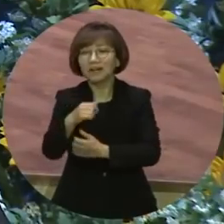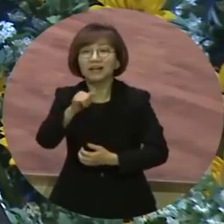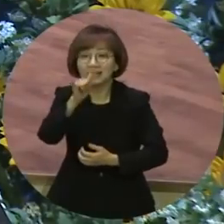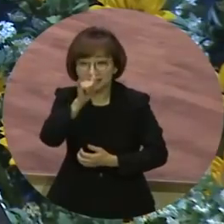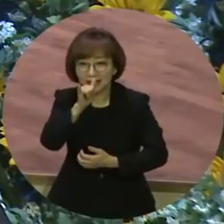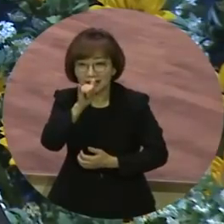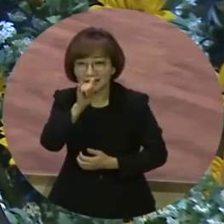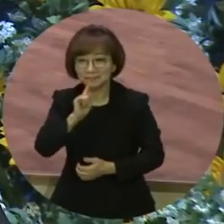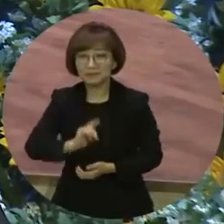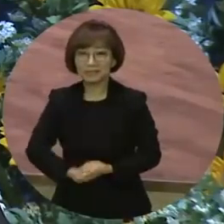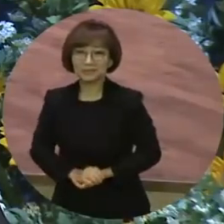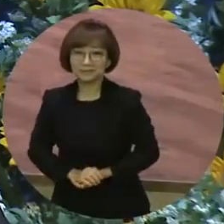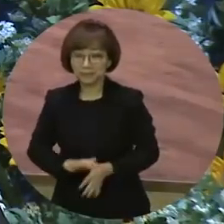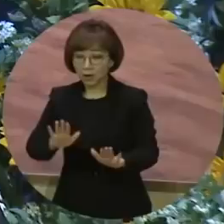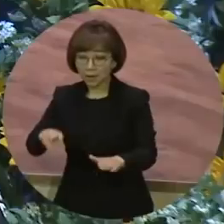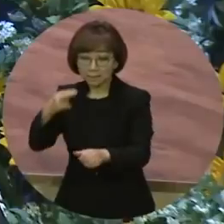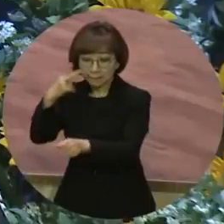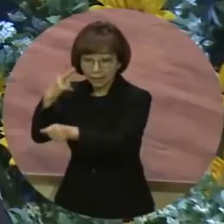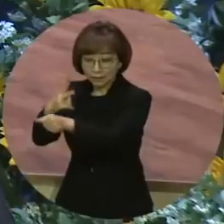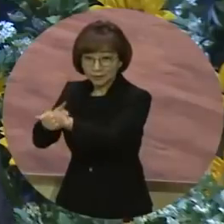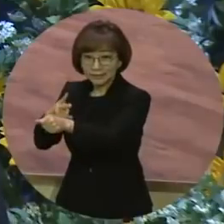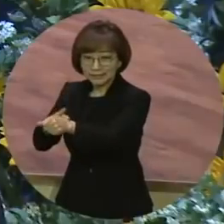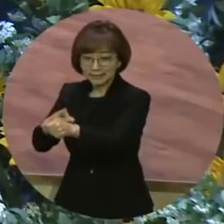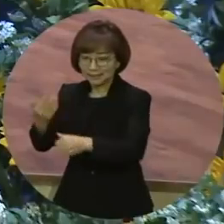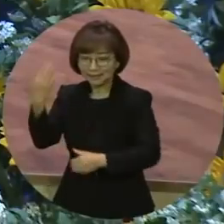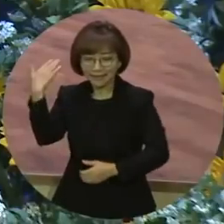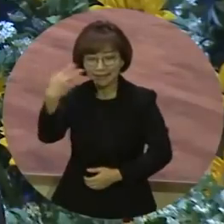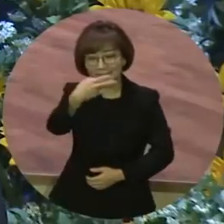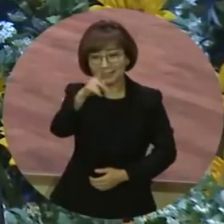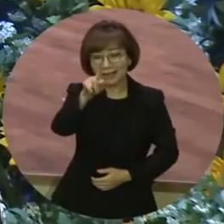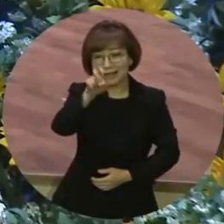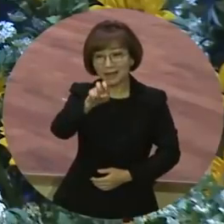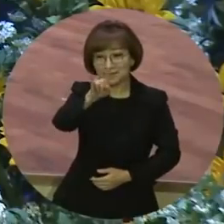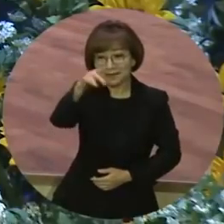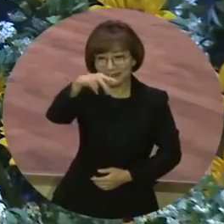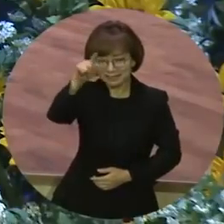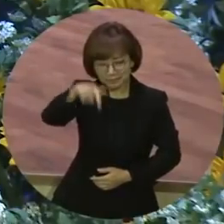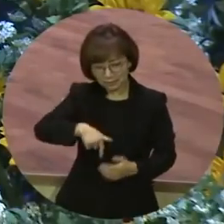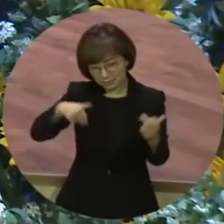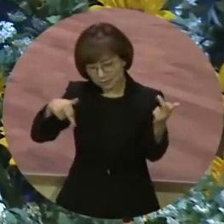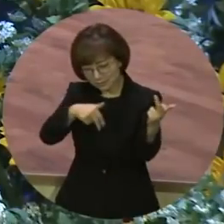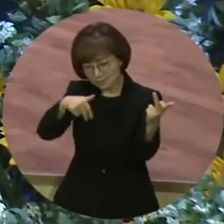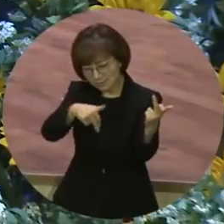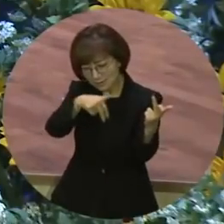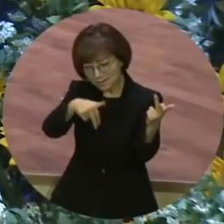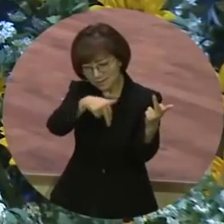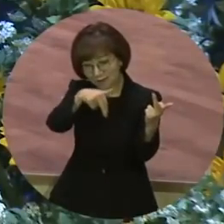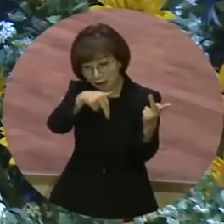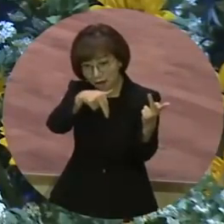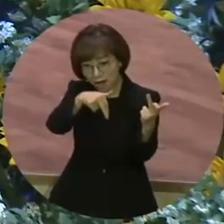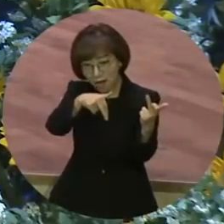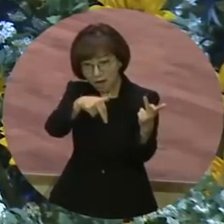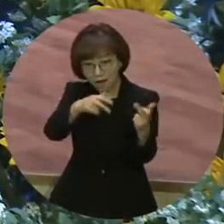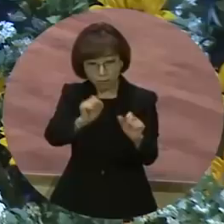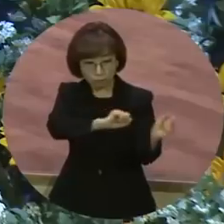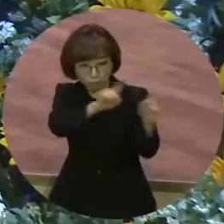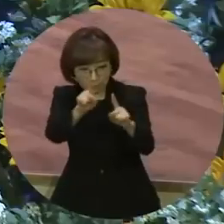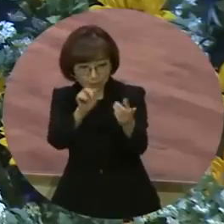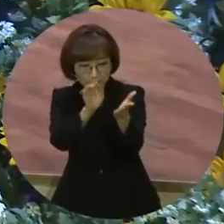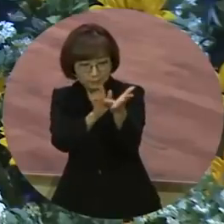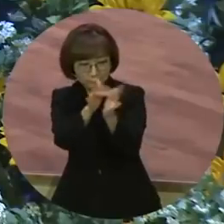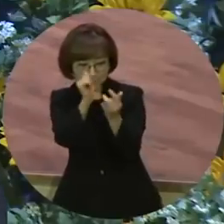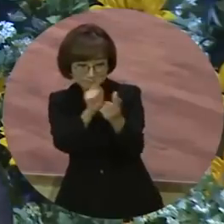그런 말씀이에요. 사도 바울은 다메섹 도상에서 부활하신 예수 그리스도를 만난 이후